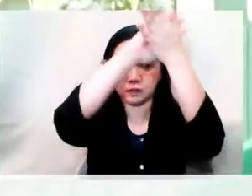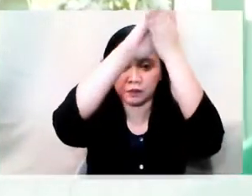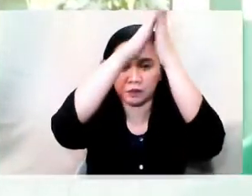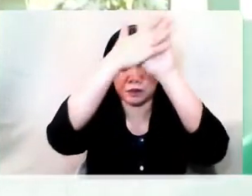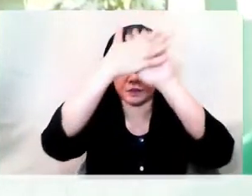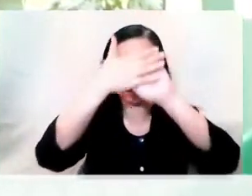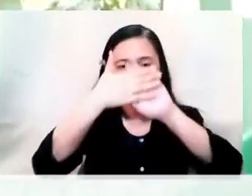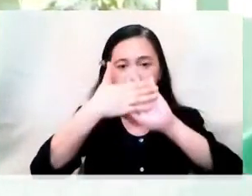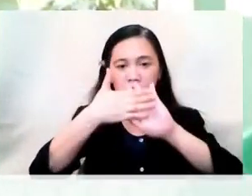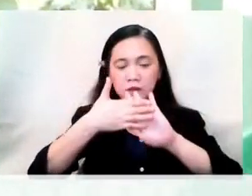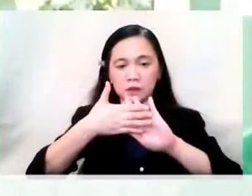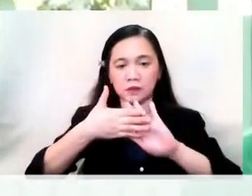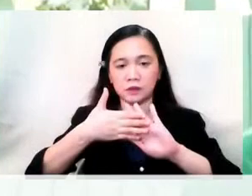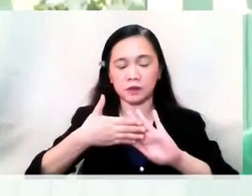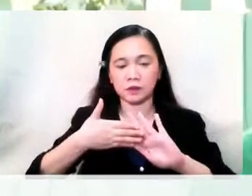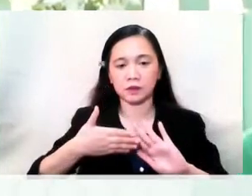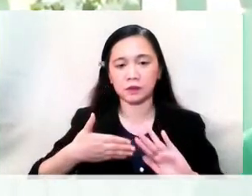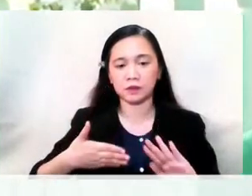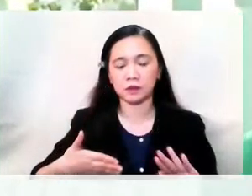pace.